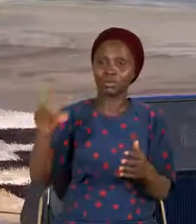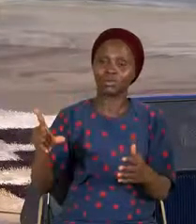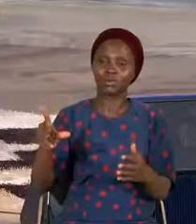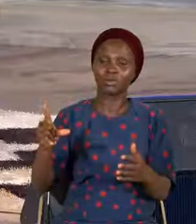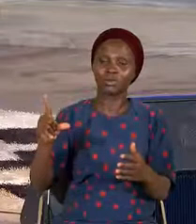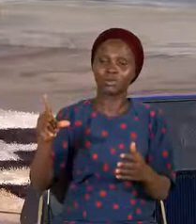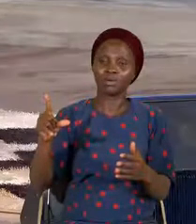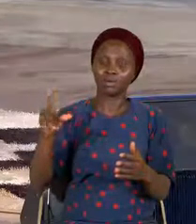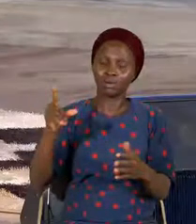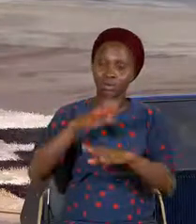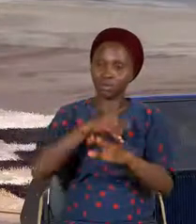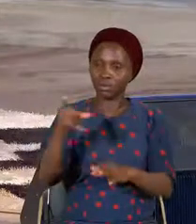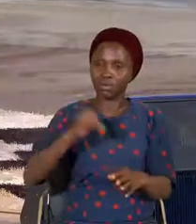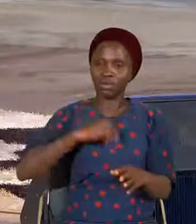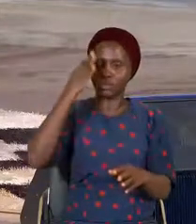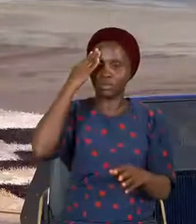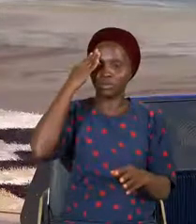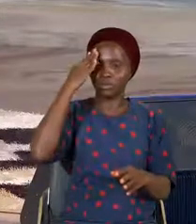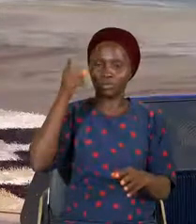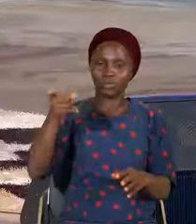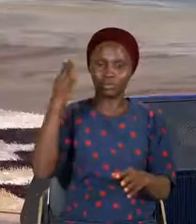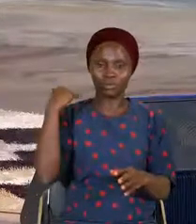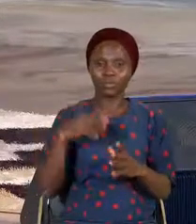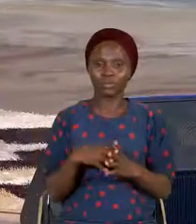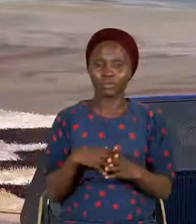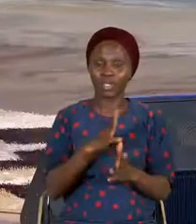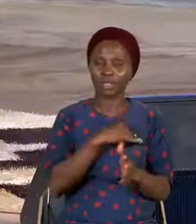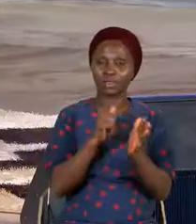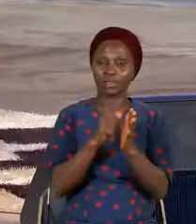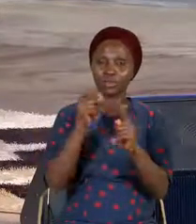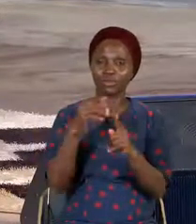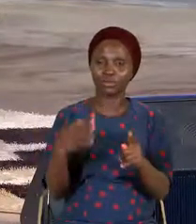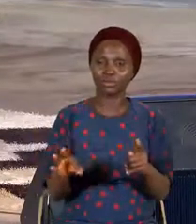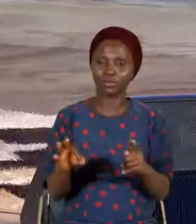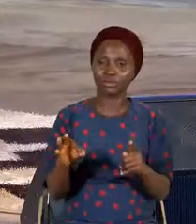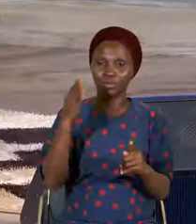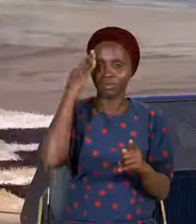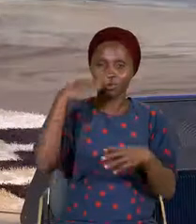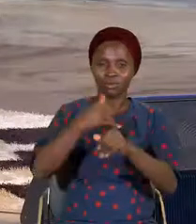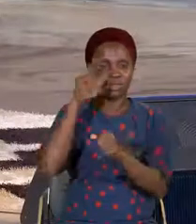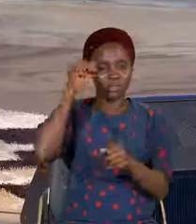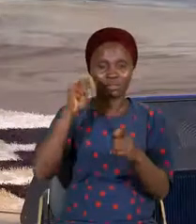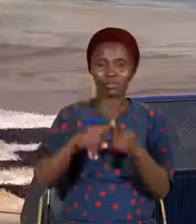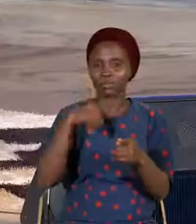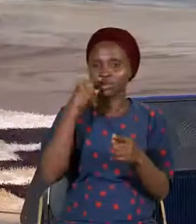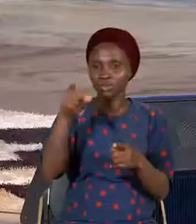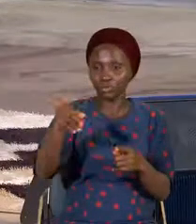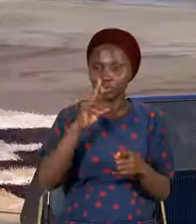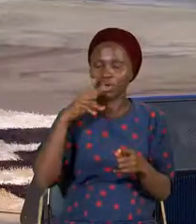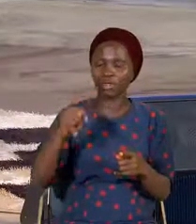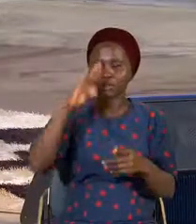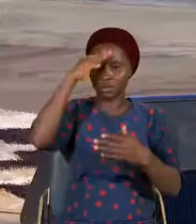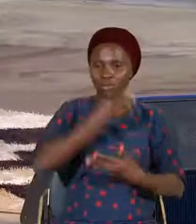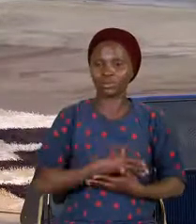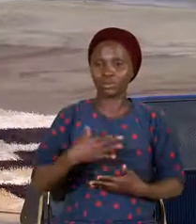connu. Et cette parole de connaissance a poussé Nathanaël à dire,